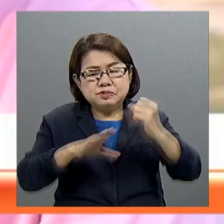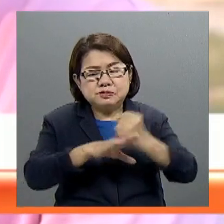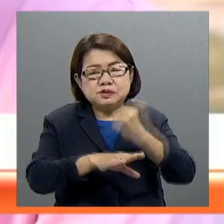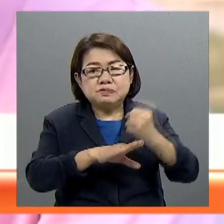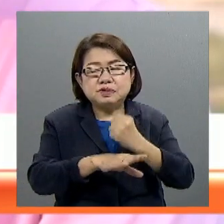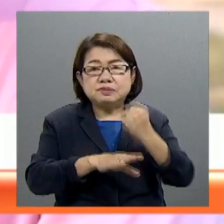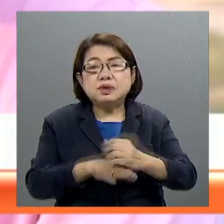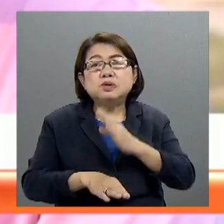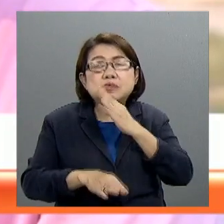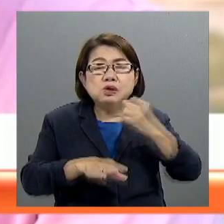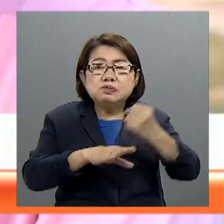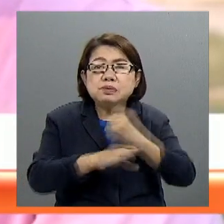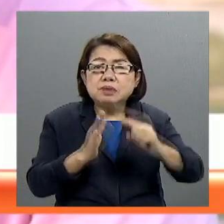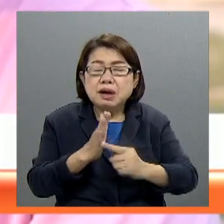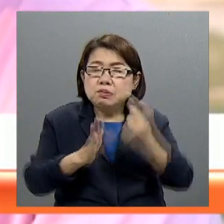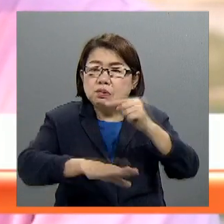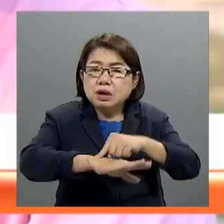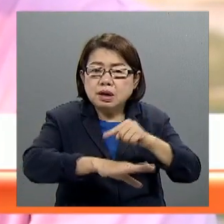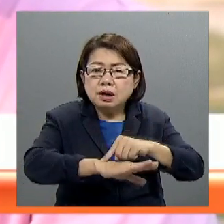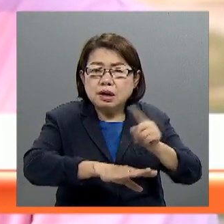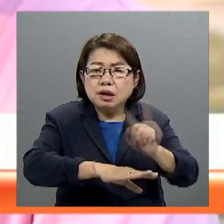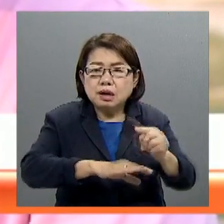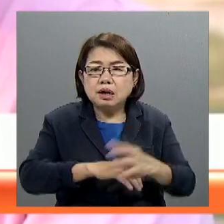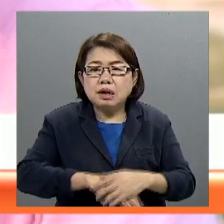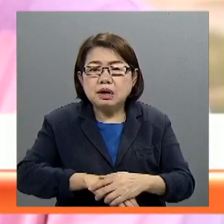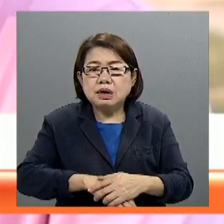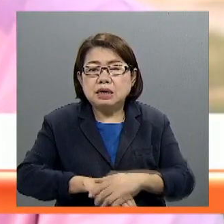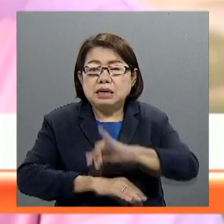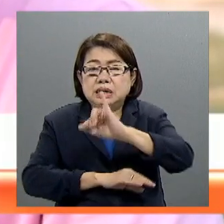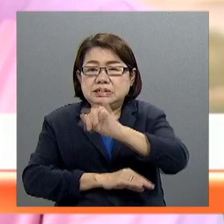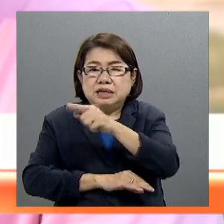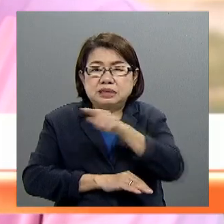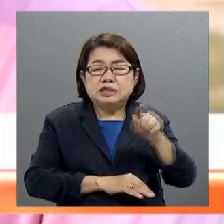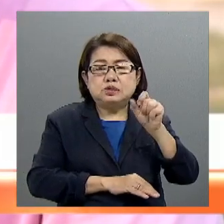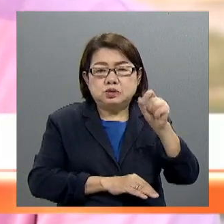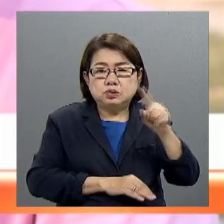าจันทร์ถึงศุกร์นะครับเสาร์อาทิตย์